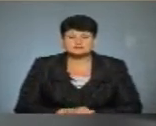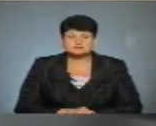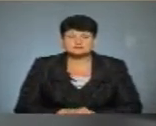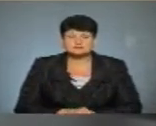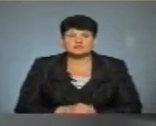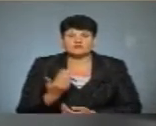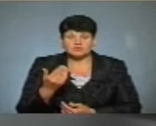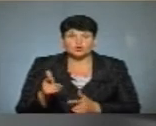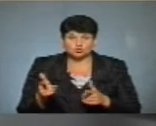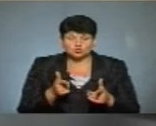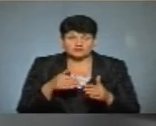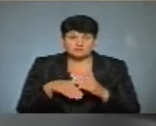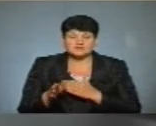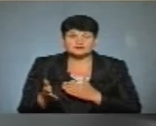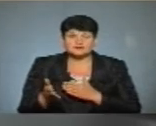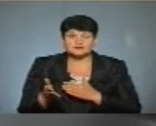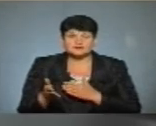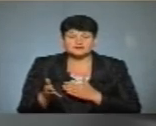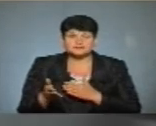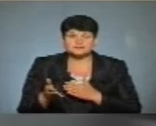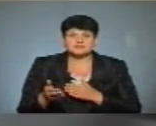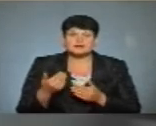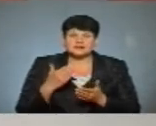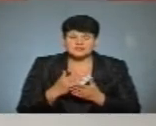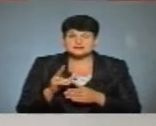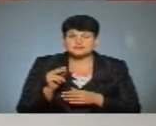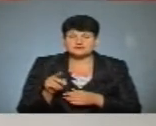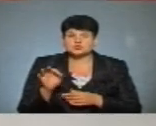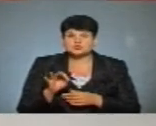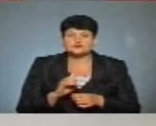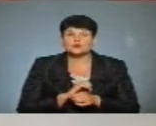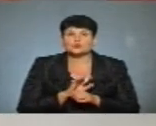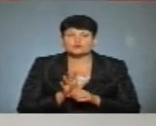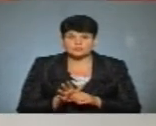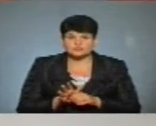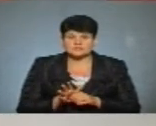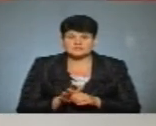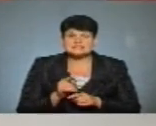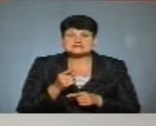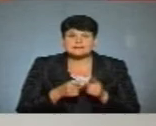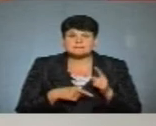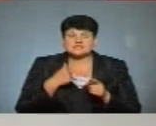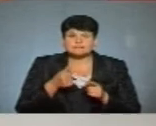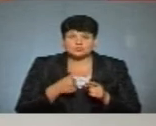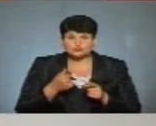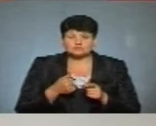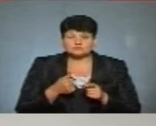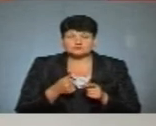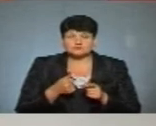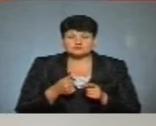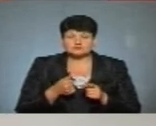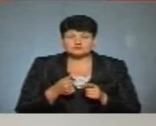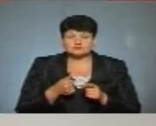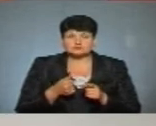От, Юлю, ви готові є така статистика так. Про те, що від ковіду За півроку. Ось, до речі,